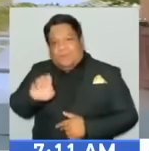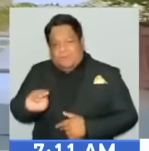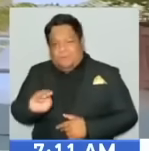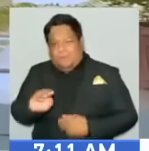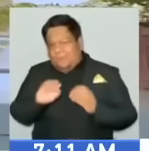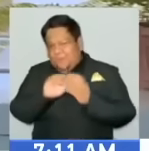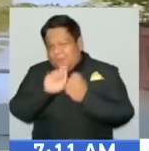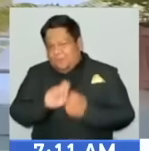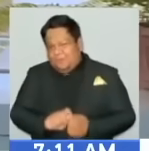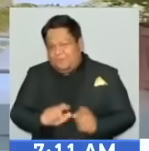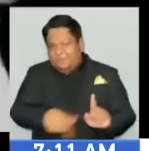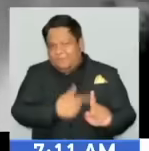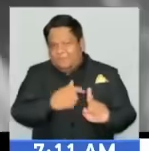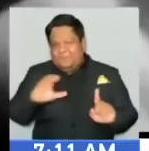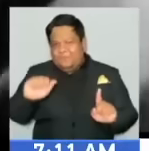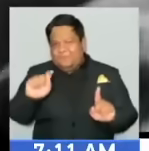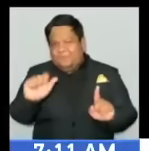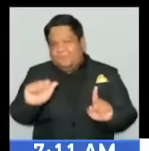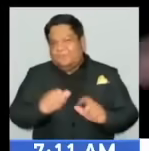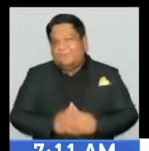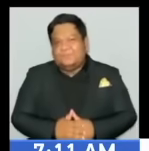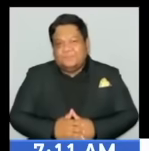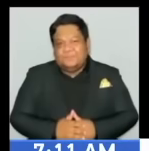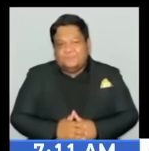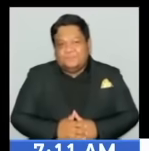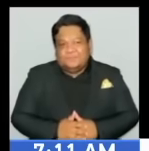Tibayan. Hi, Kata!